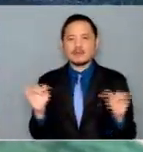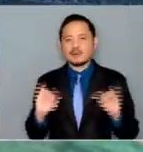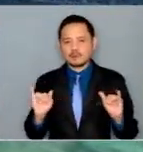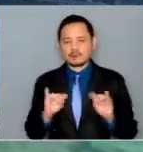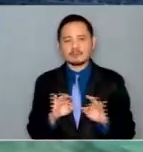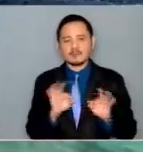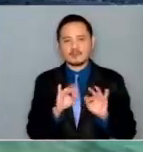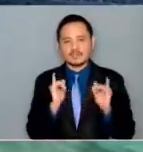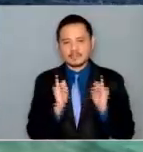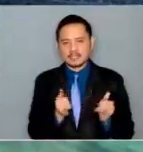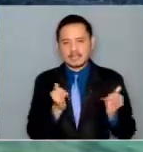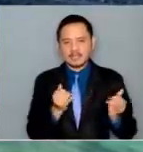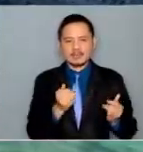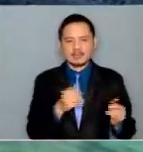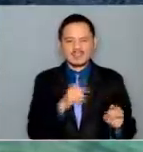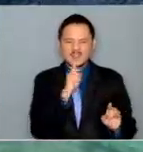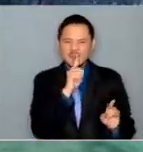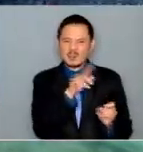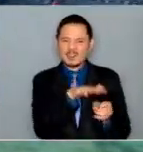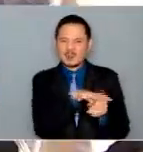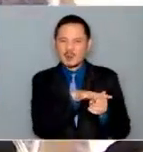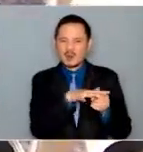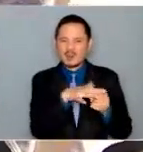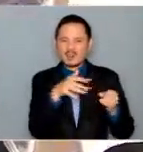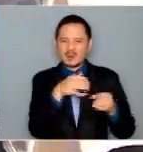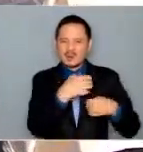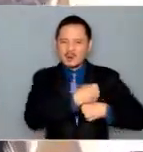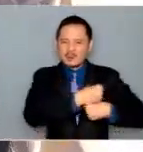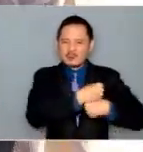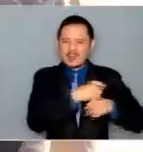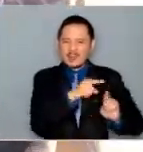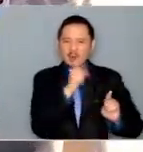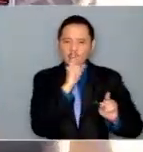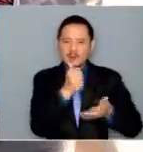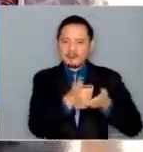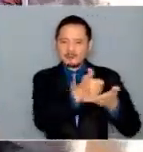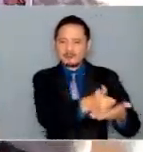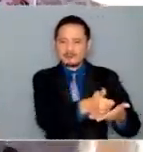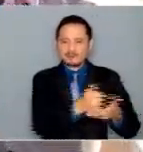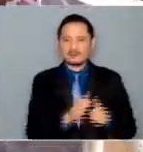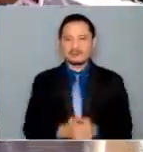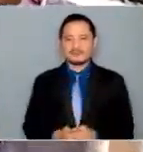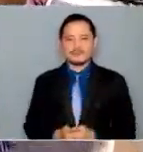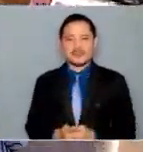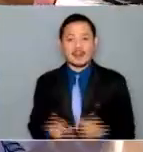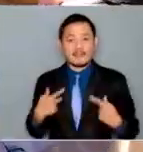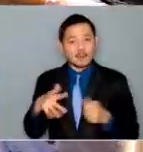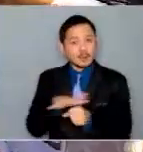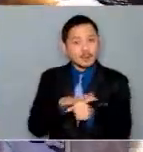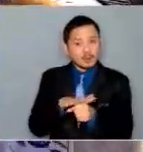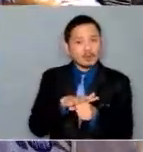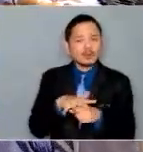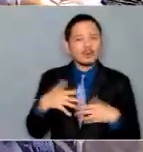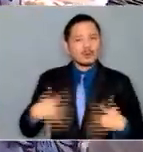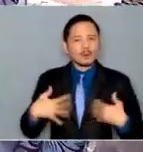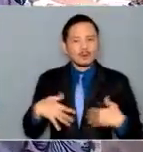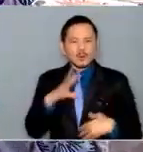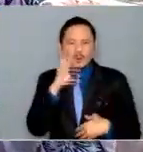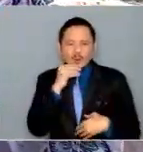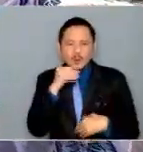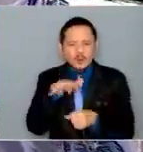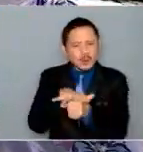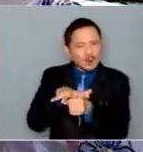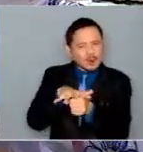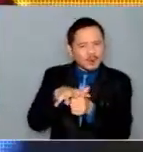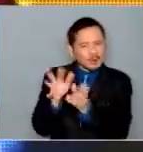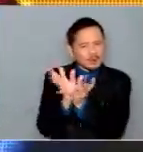gumagawa. Yun ang mahalaga doon, Mami Chiki. Meron siyang weavers na tinutulungan. Kwentuhan mo nga kami ngayon, sino ba yung mga tinatap mo na mga